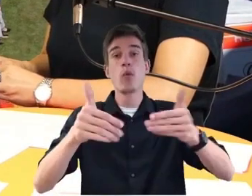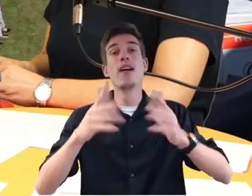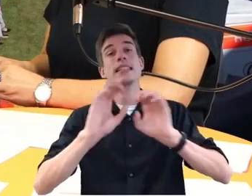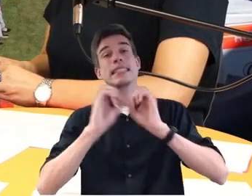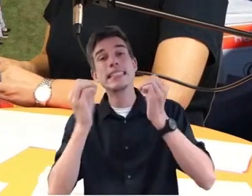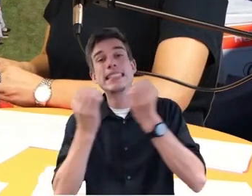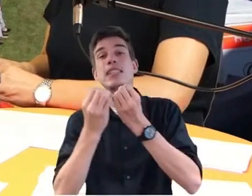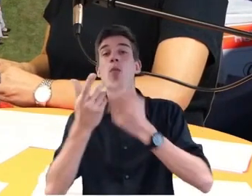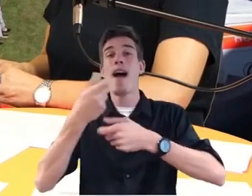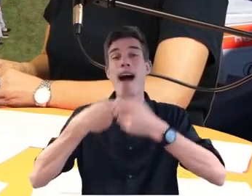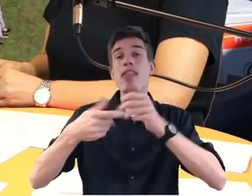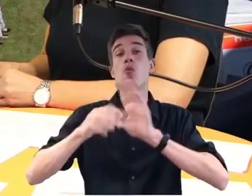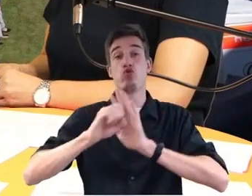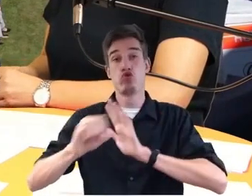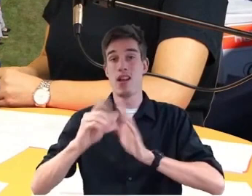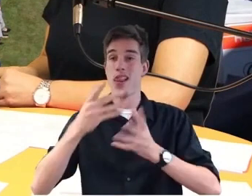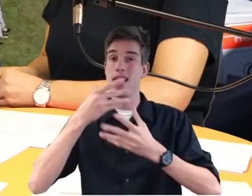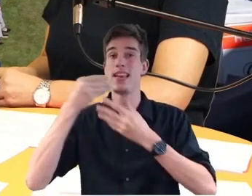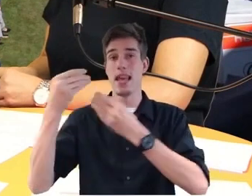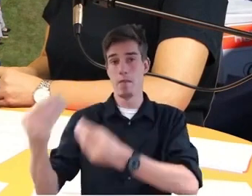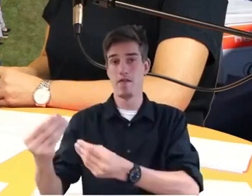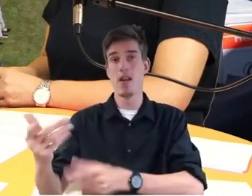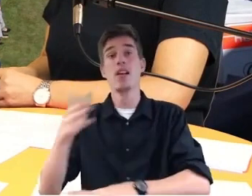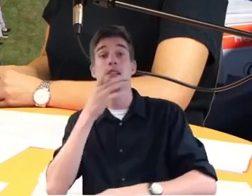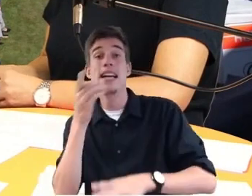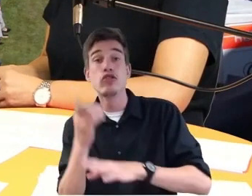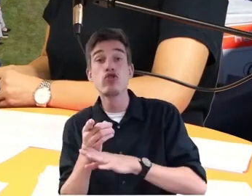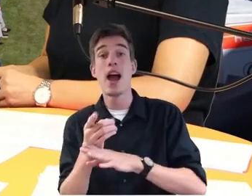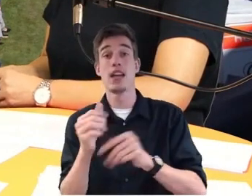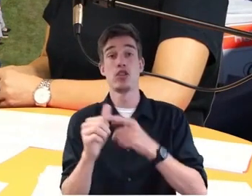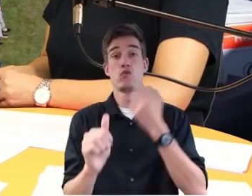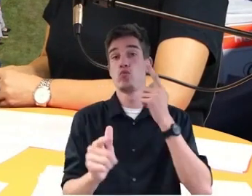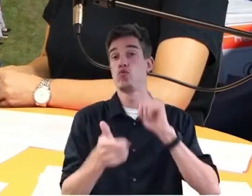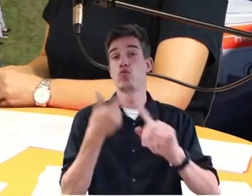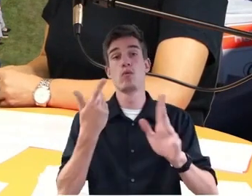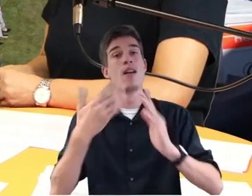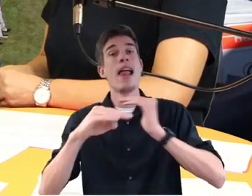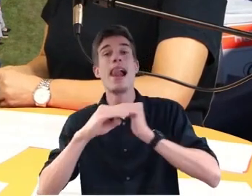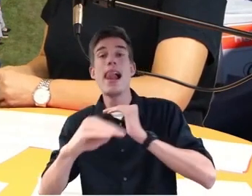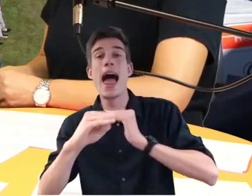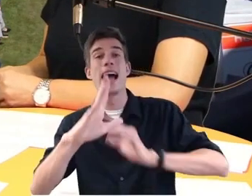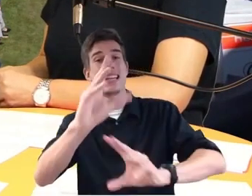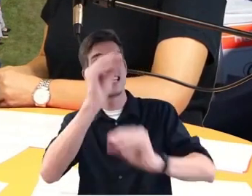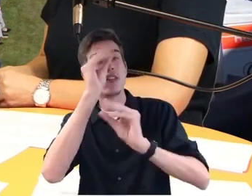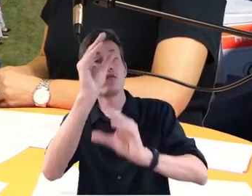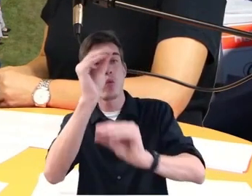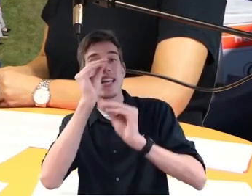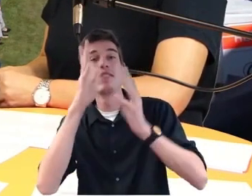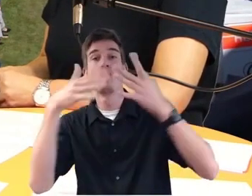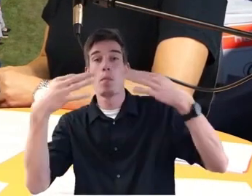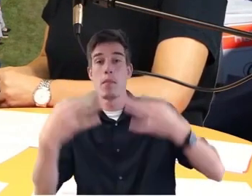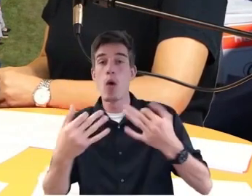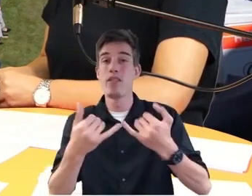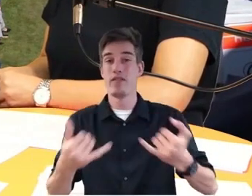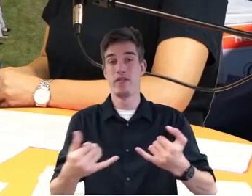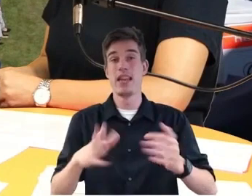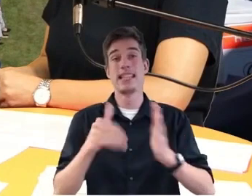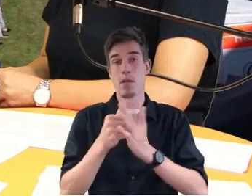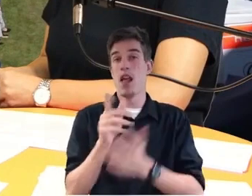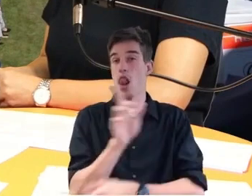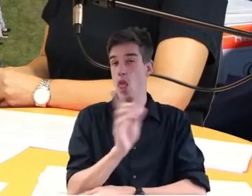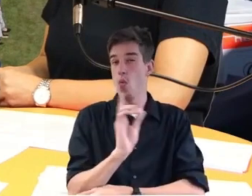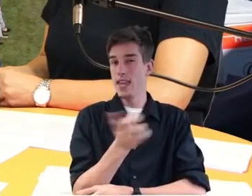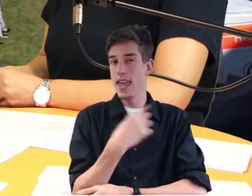schnell handeln können und wie sie entscheidungen treffen können wie sie zum beispiel anlage informationen kommen und wir üben in der über in der lükex